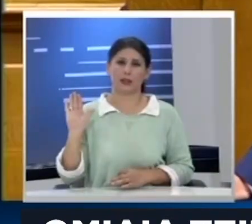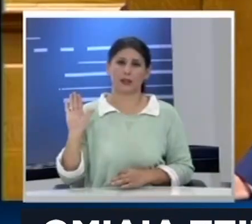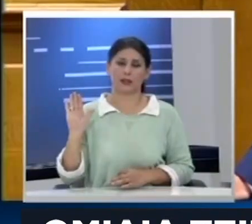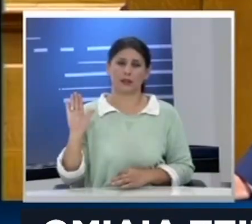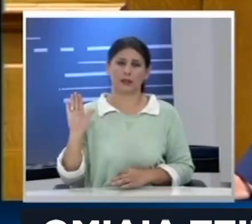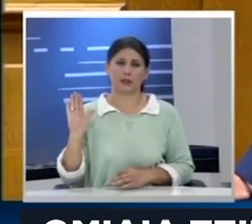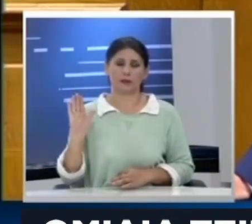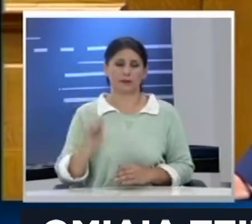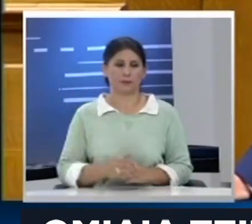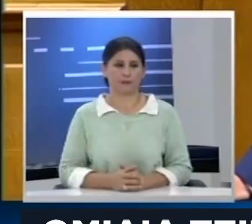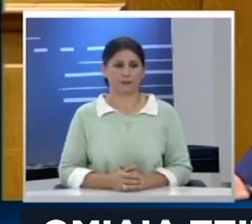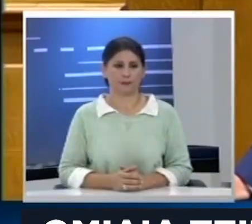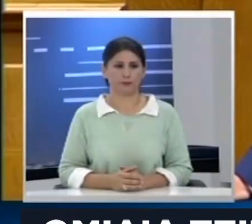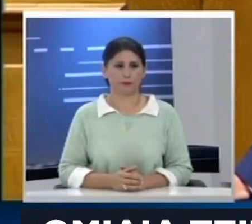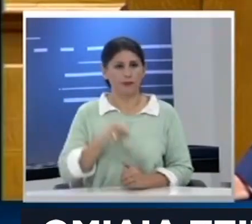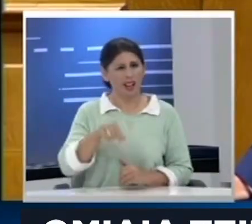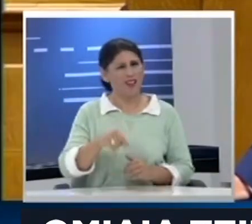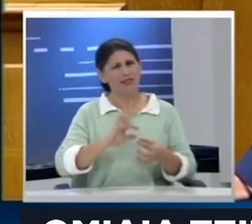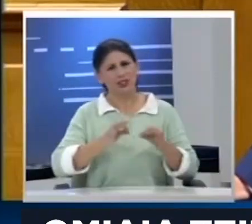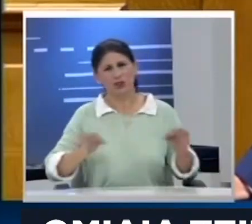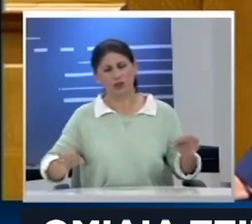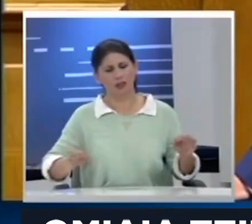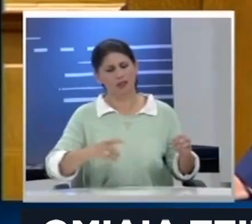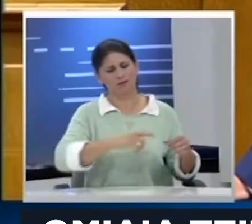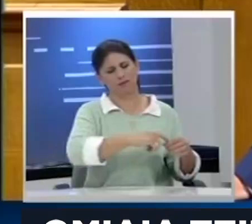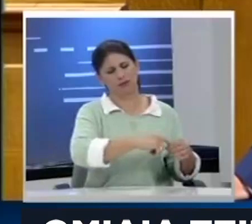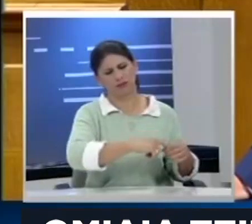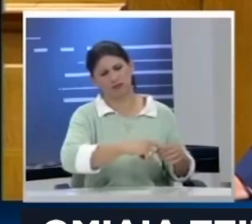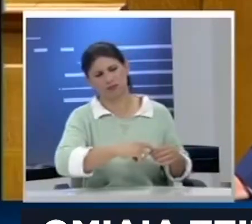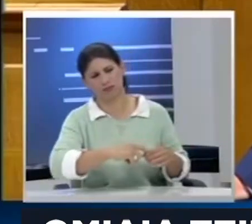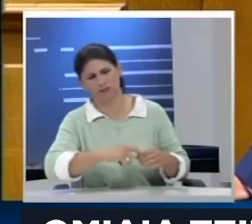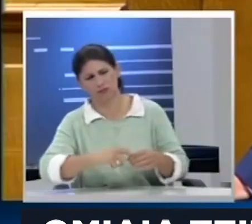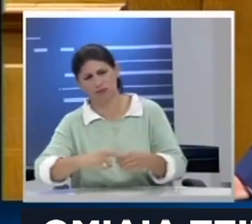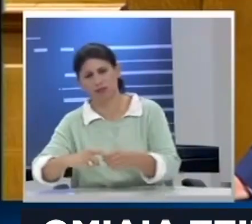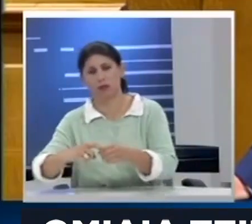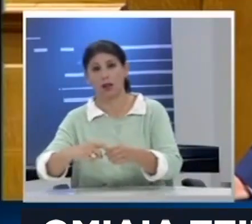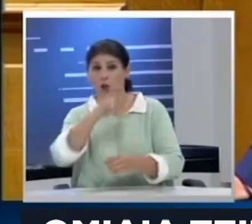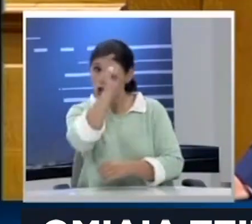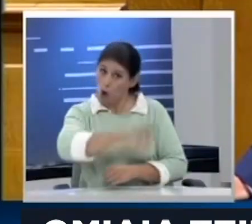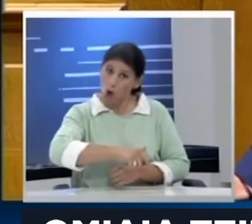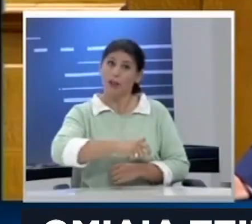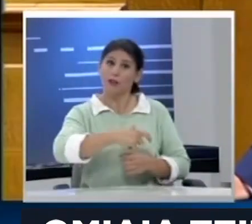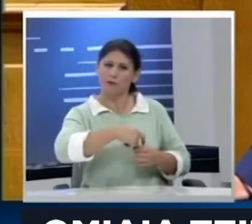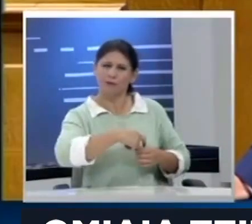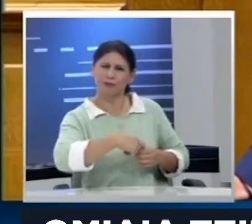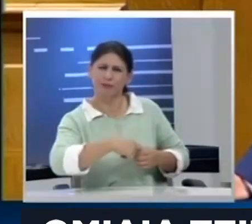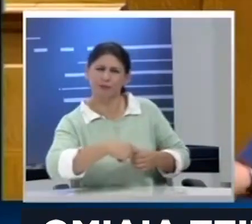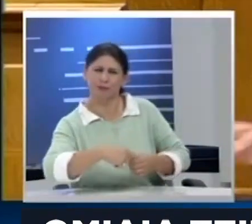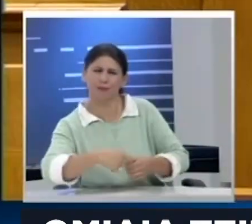σέρνεται αυτή η ιστορία και δεν επιθυμούσε και ο ίδιος να σέρνεται τελικά σε αυτή την